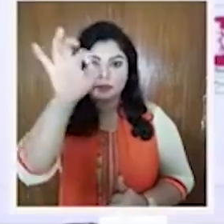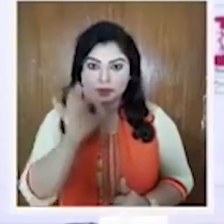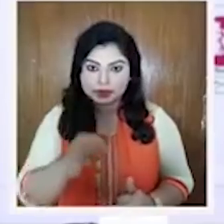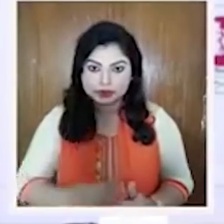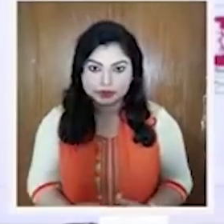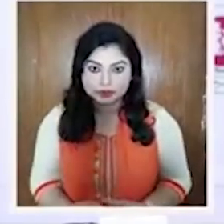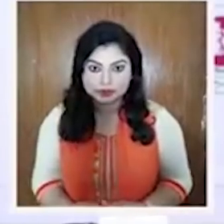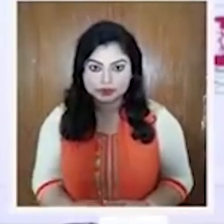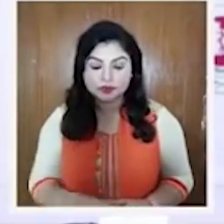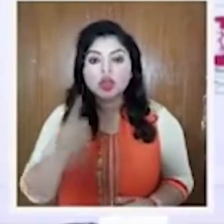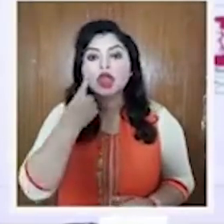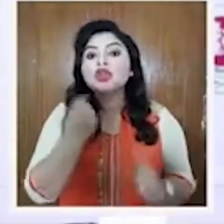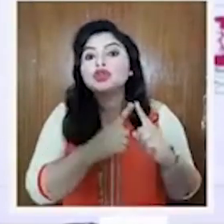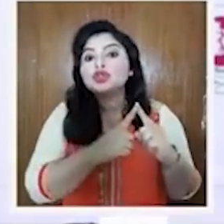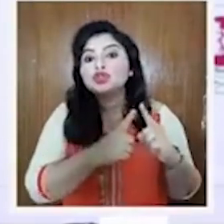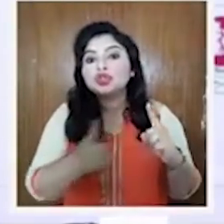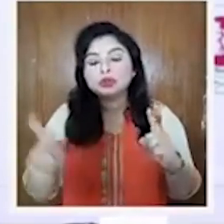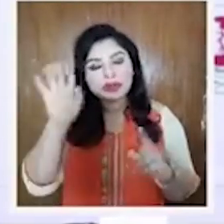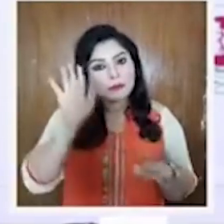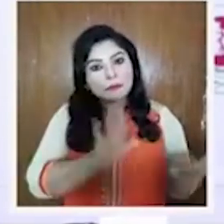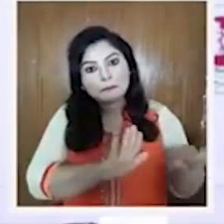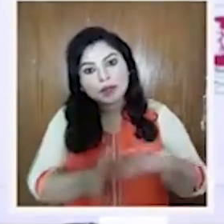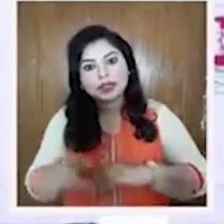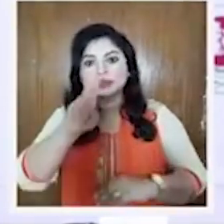1,35,136 জন। শনাক্ত বিবেচনায় সুস্থতার হার